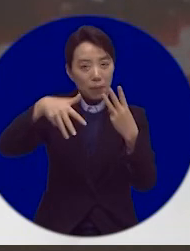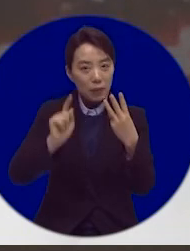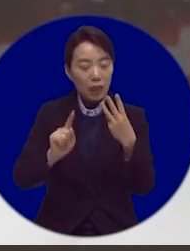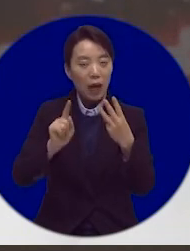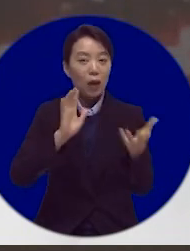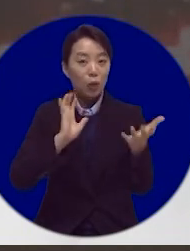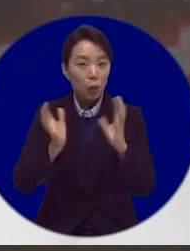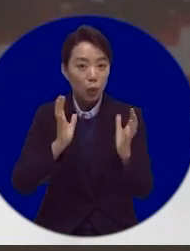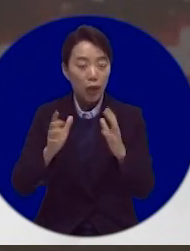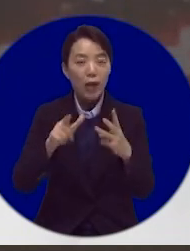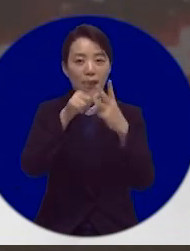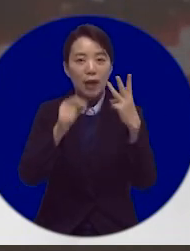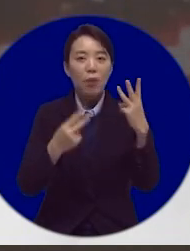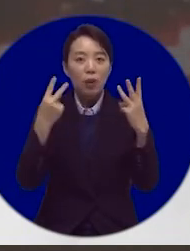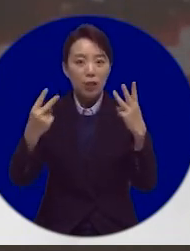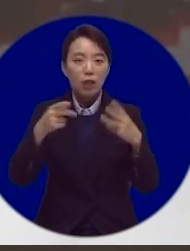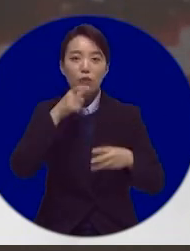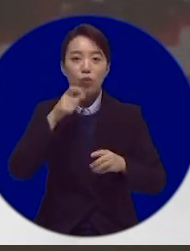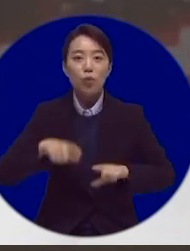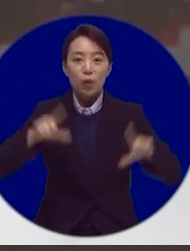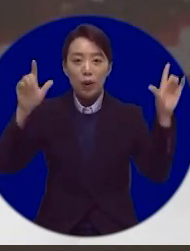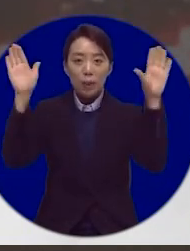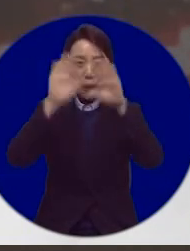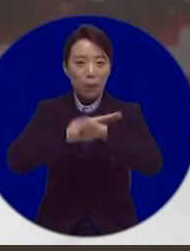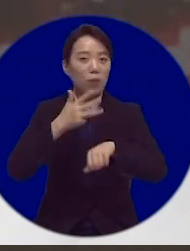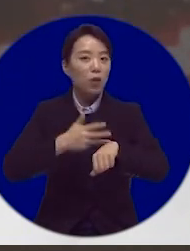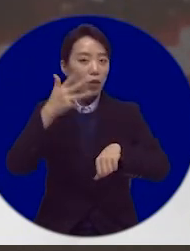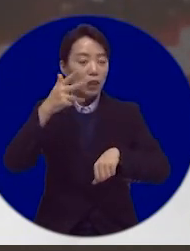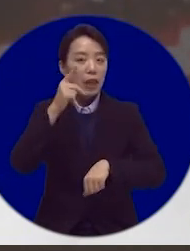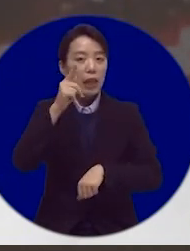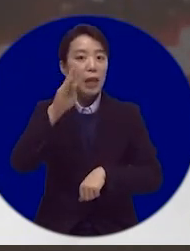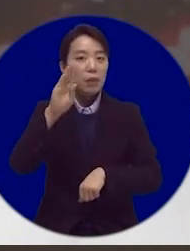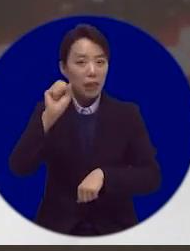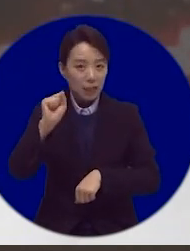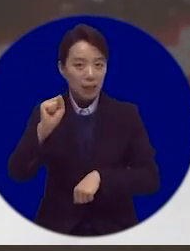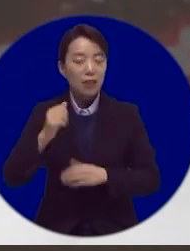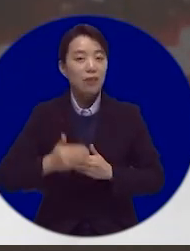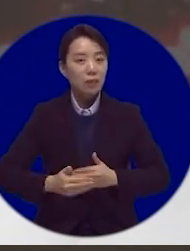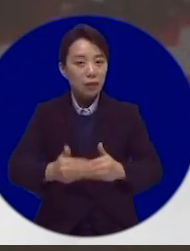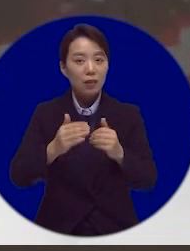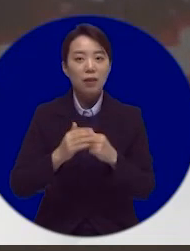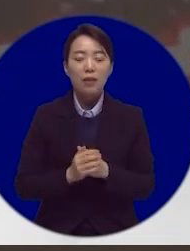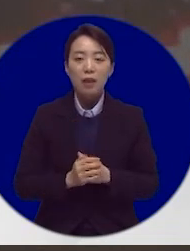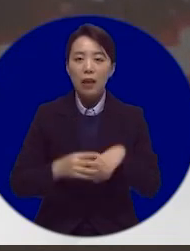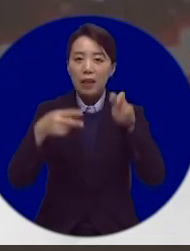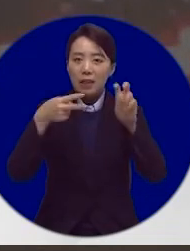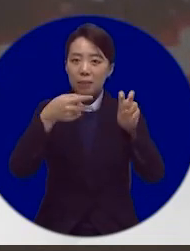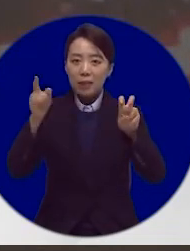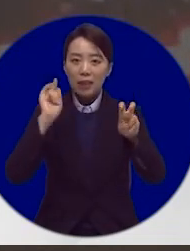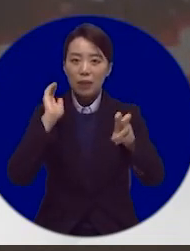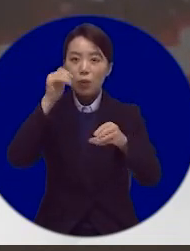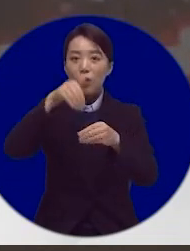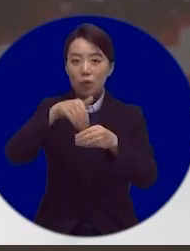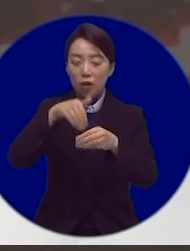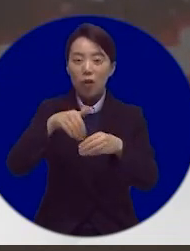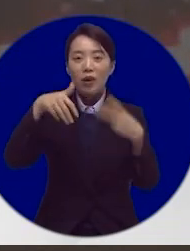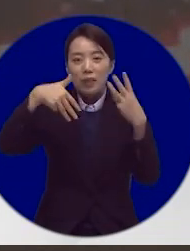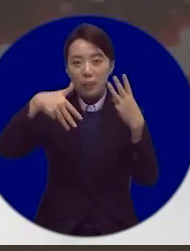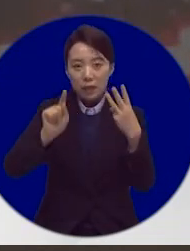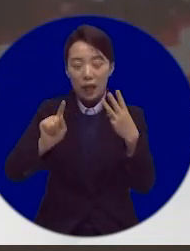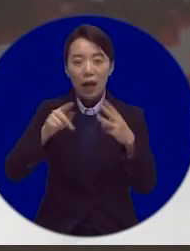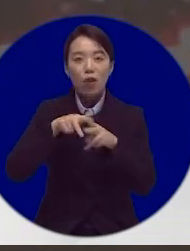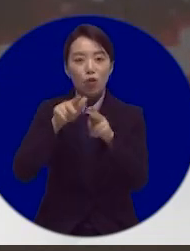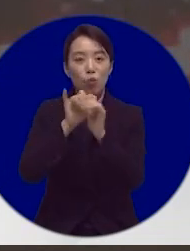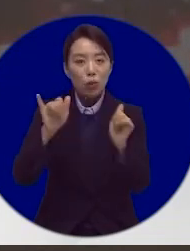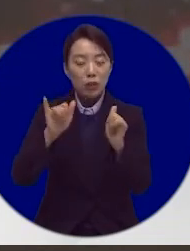제3차 후보자 토론회가 3월 2일 수요일 저녁 8시 KBS 스튜디오에서 실시됩니다. 제20대 대통령 선거